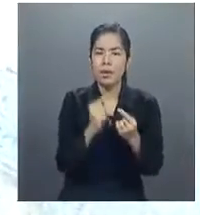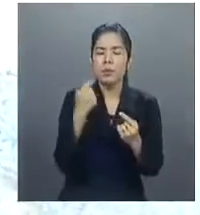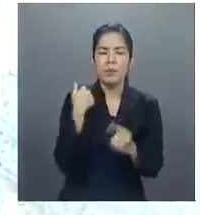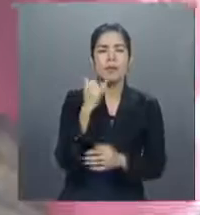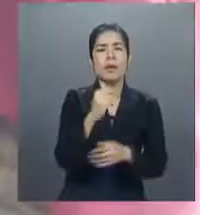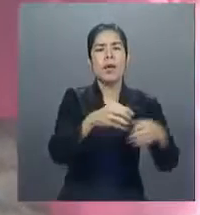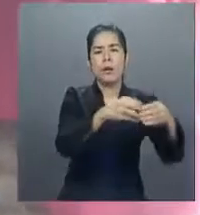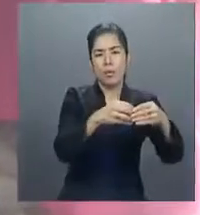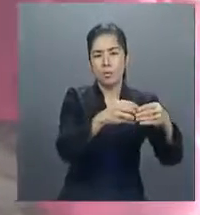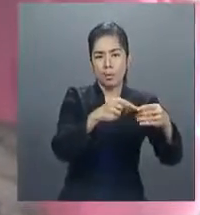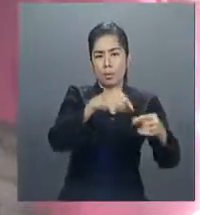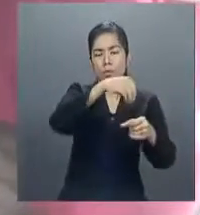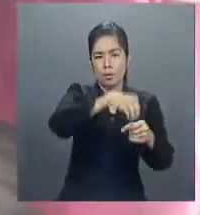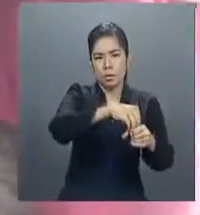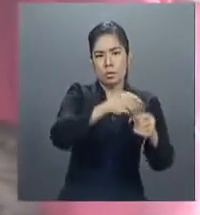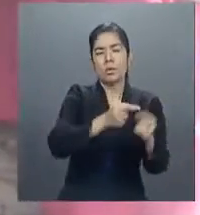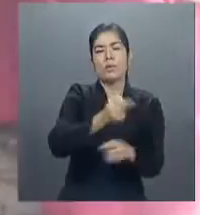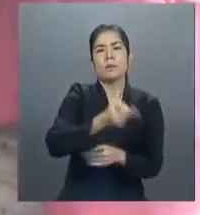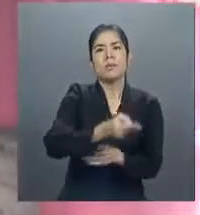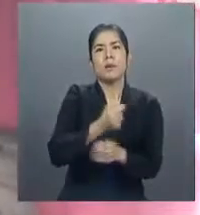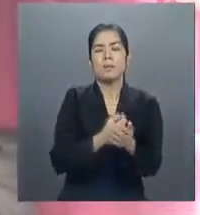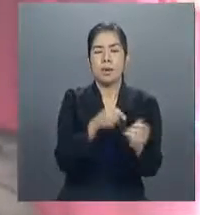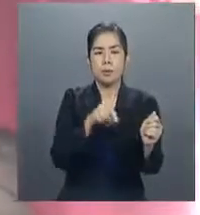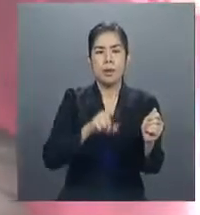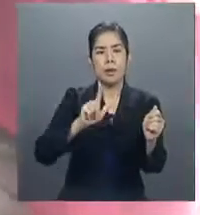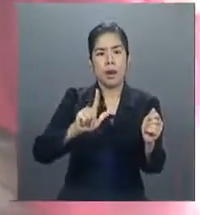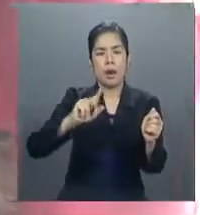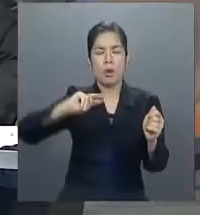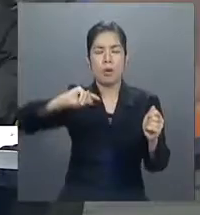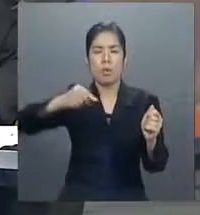ท่องเที่ยวบริเวณตำบลน้ำผุดอำเภอละงูจังหวัดสตูลค่ะ